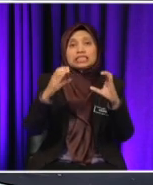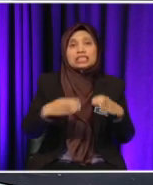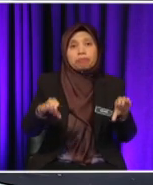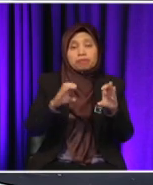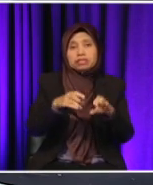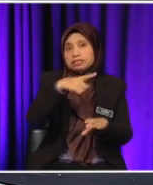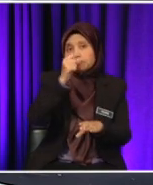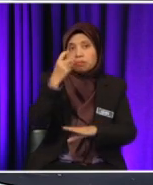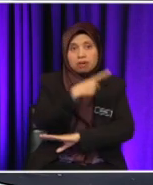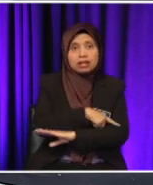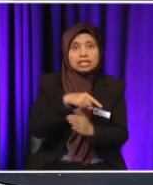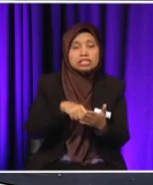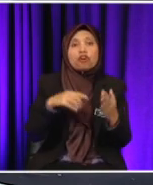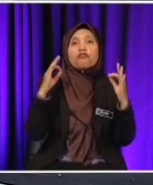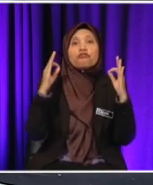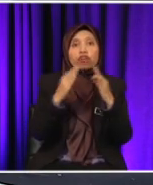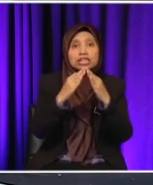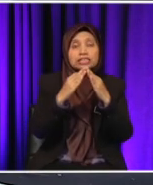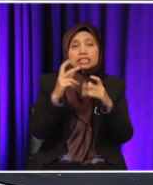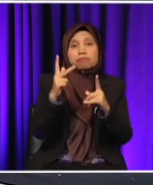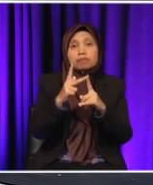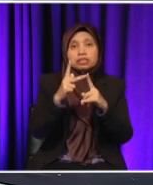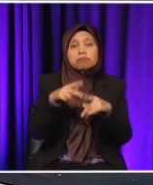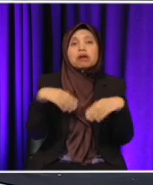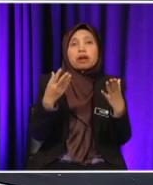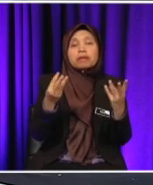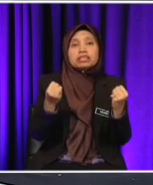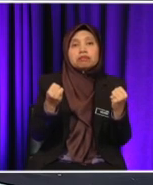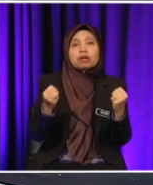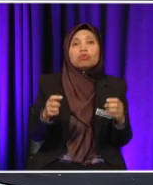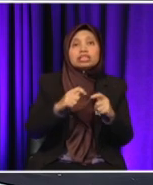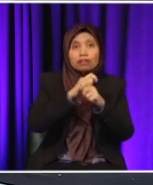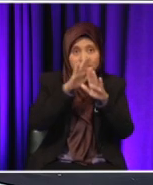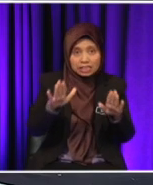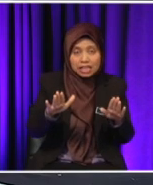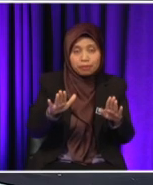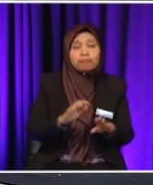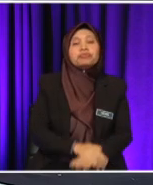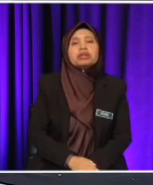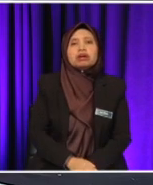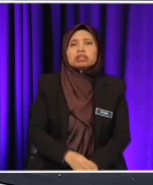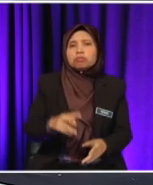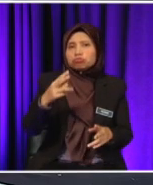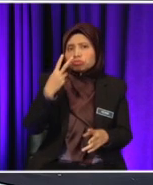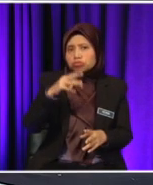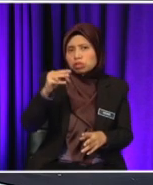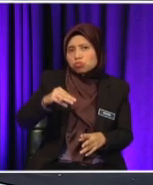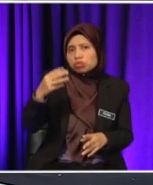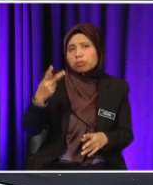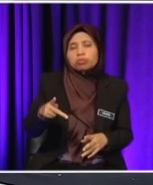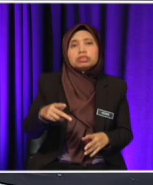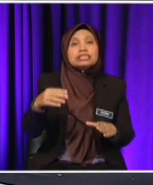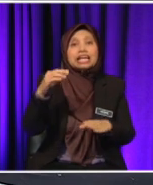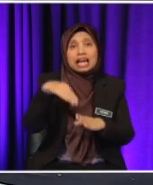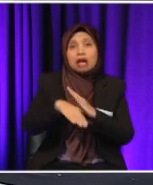karena hari ini kita memberi fokus bagaimana kita tafsirkan dalam bentuk pantun dan nampaknya murid-murid pun secara dalam